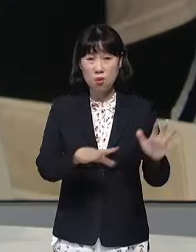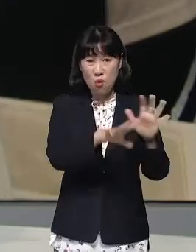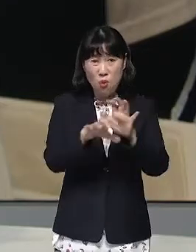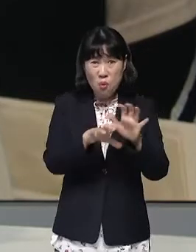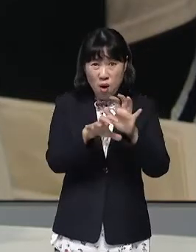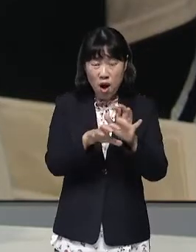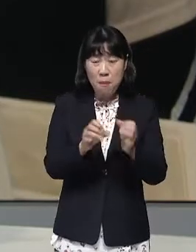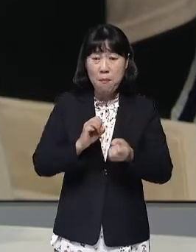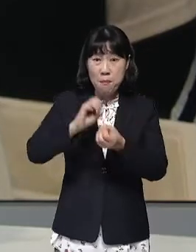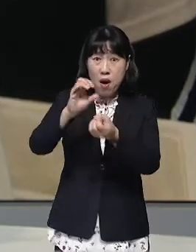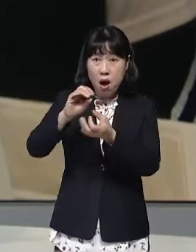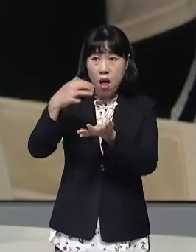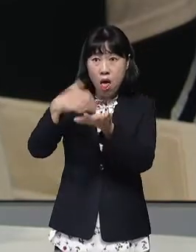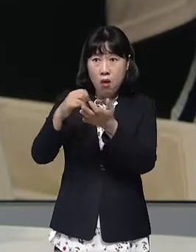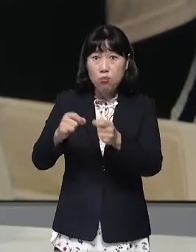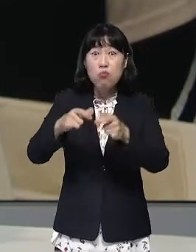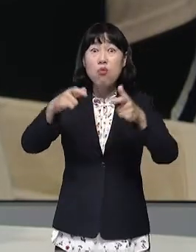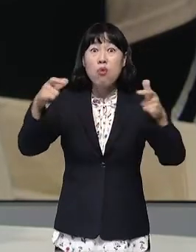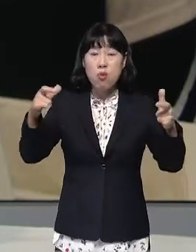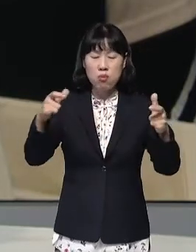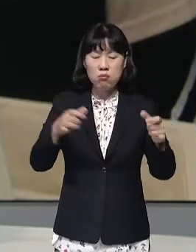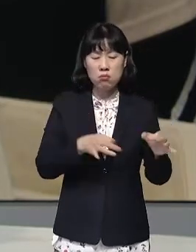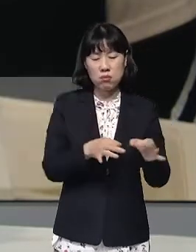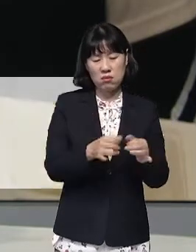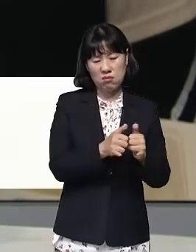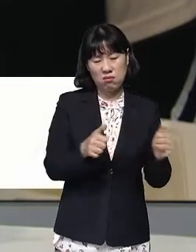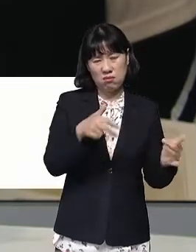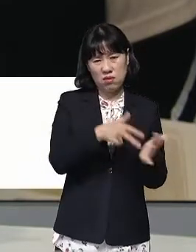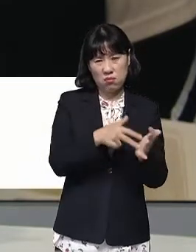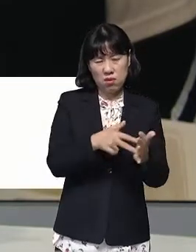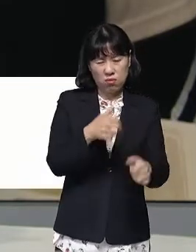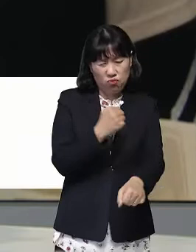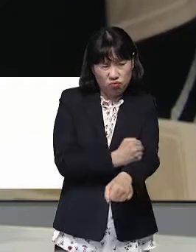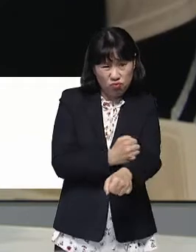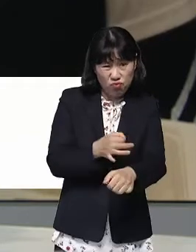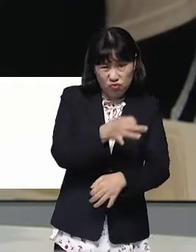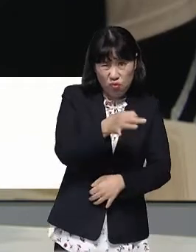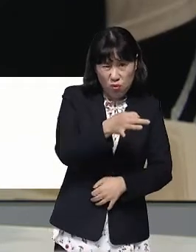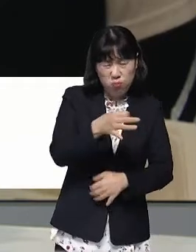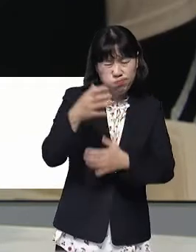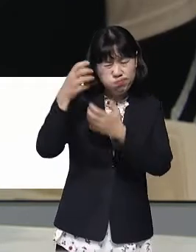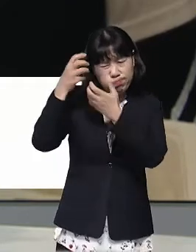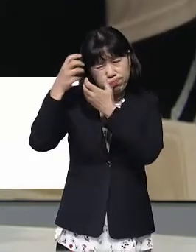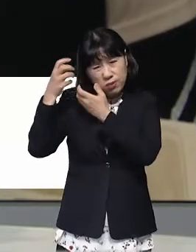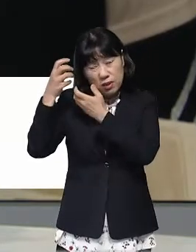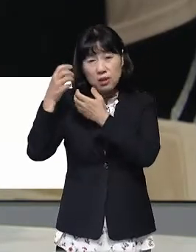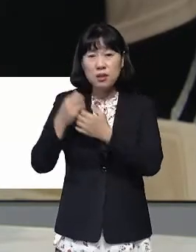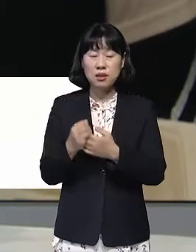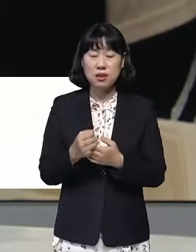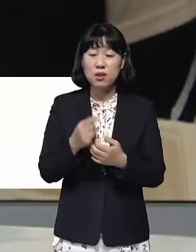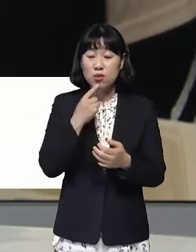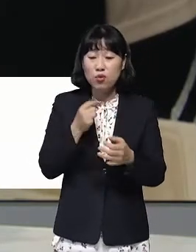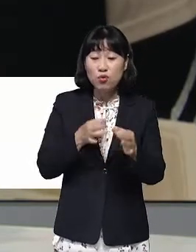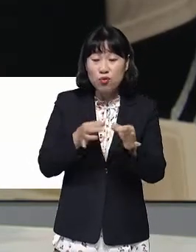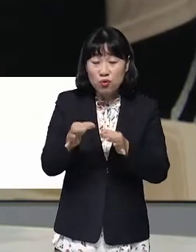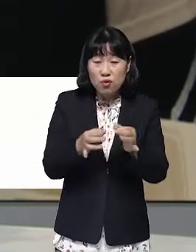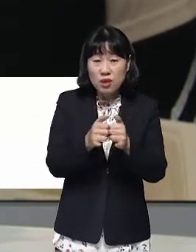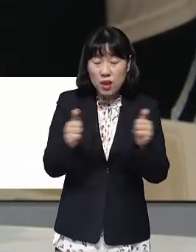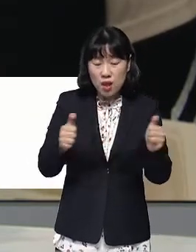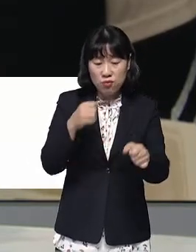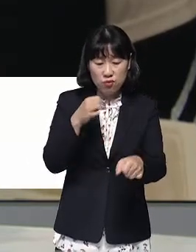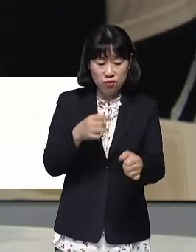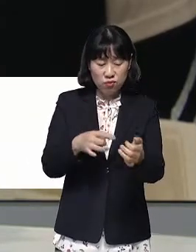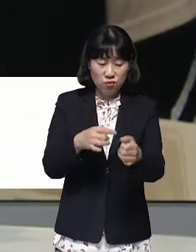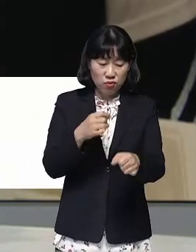코로나19로 배달 수요가 급증했지만 상인들은 수수료가 큰 부담이 되고 있는데요. 소상공인들의 수수료 부담을 덜어주기